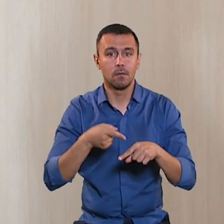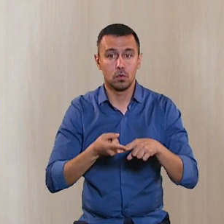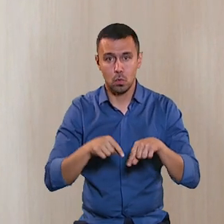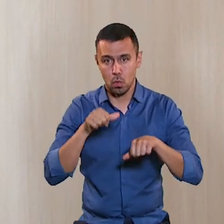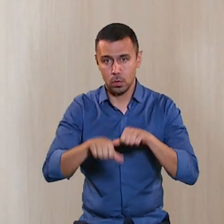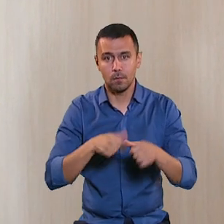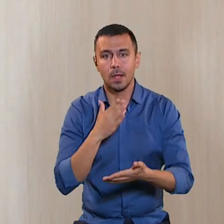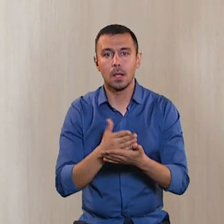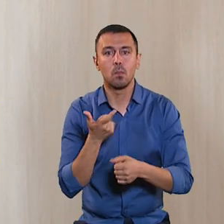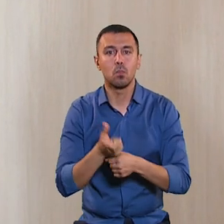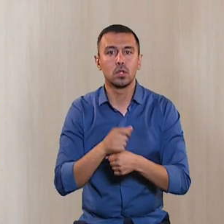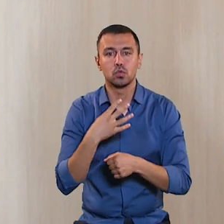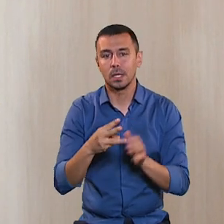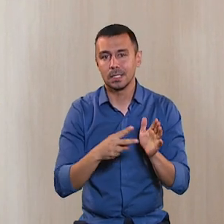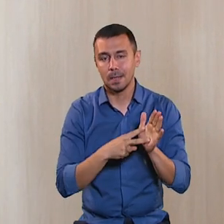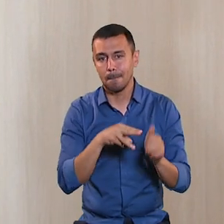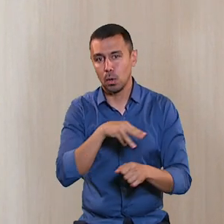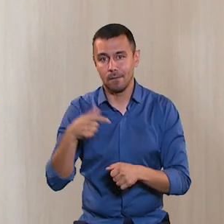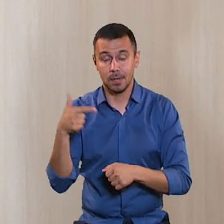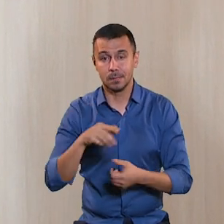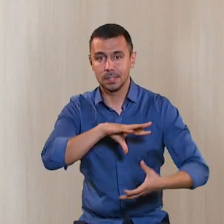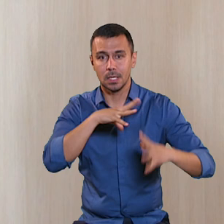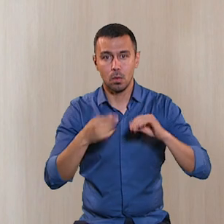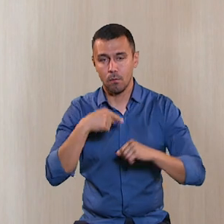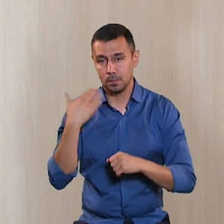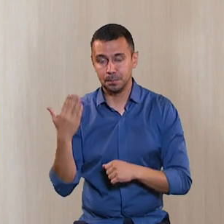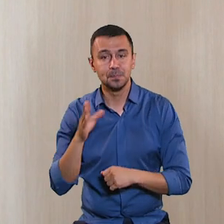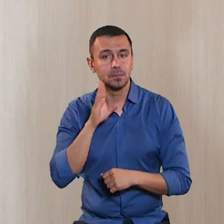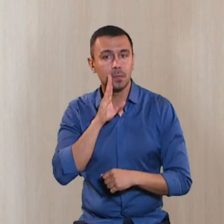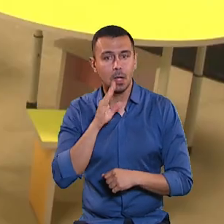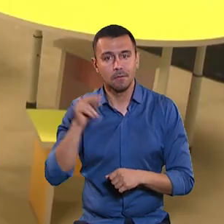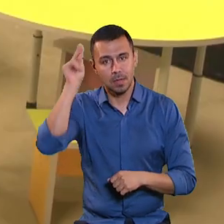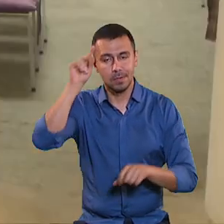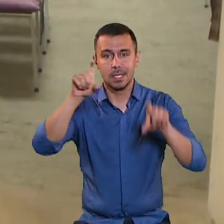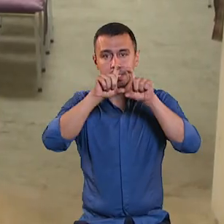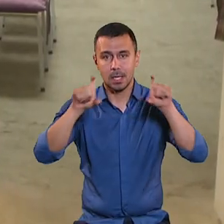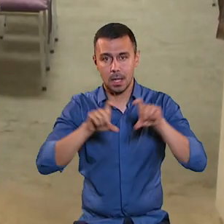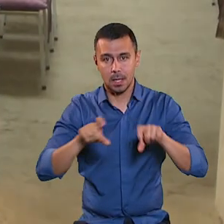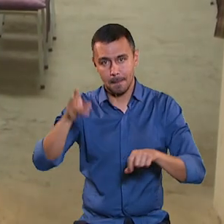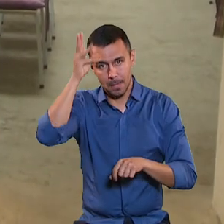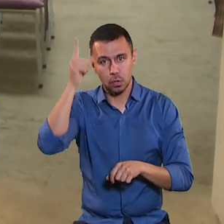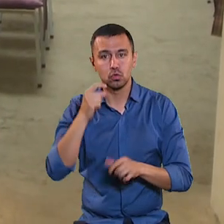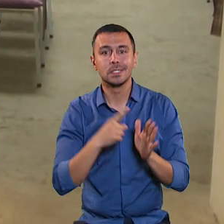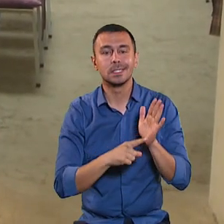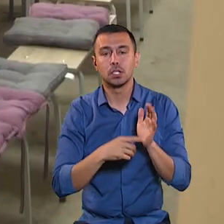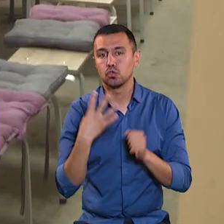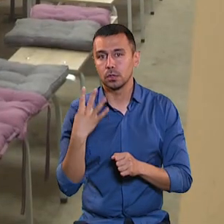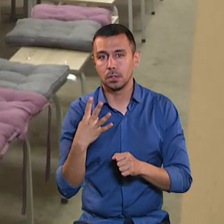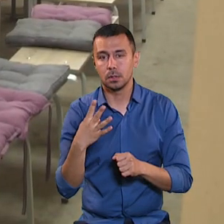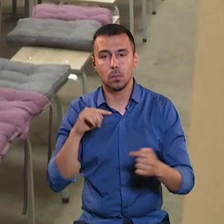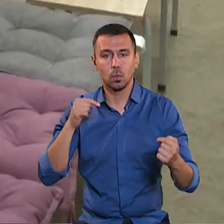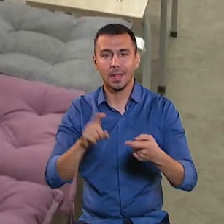складає понад 47 Гринь загалом за словами Дарії Басюк у навчальних закладах Хмельниччини 164